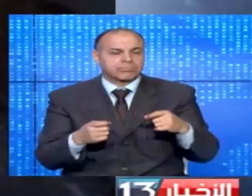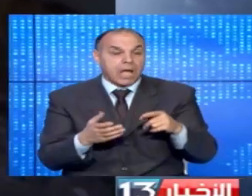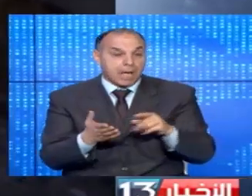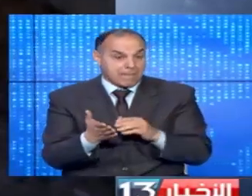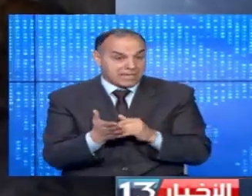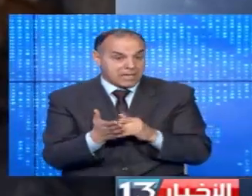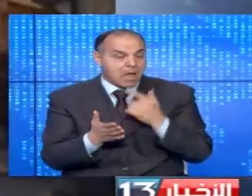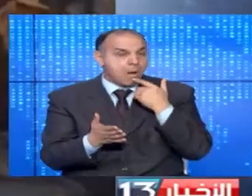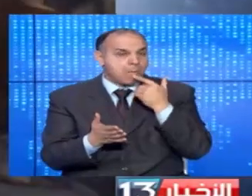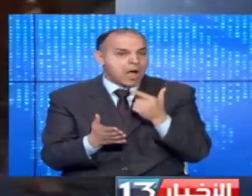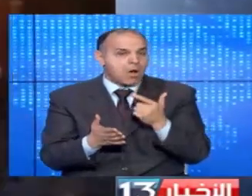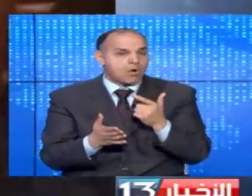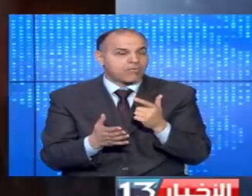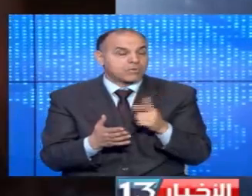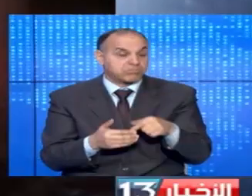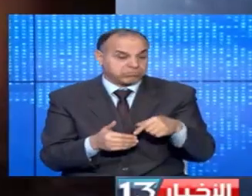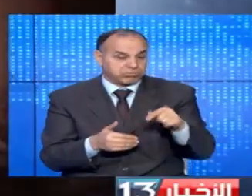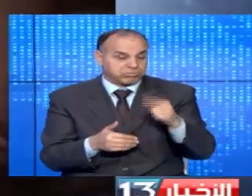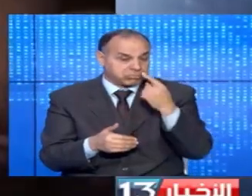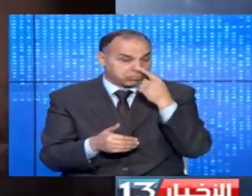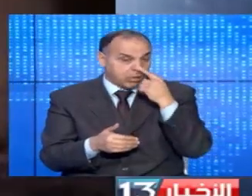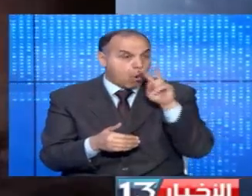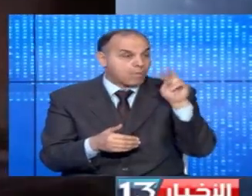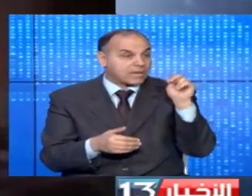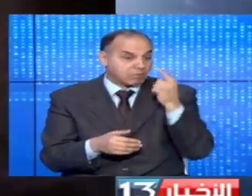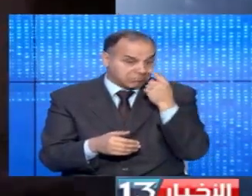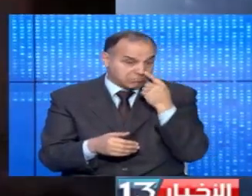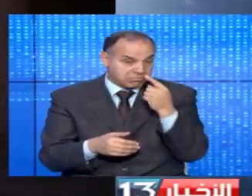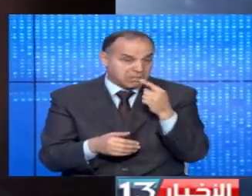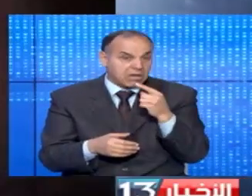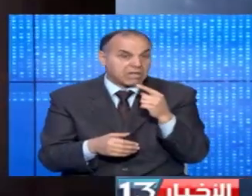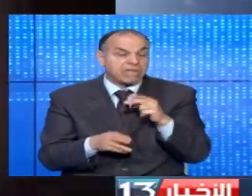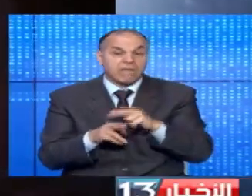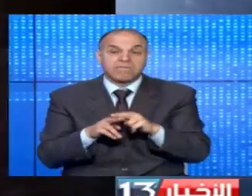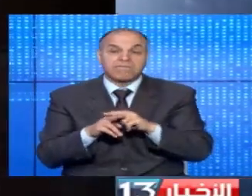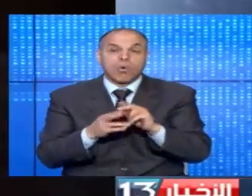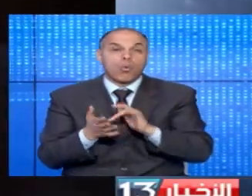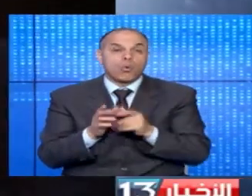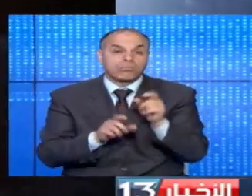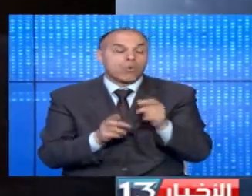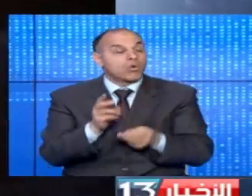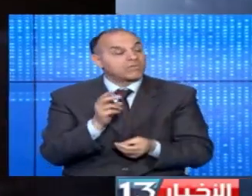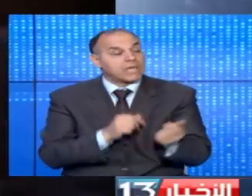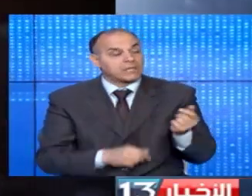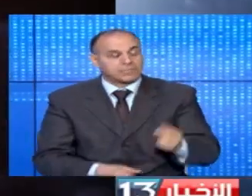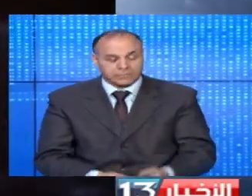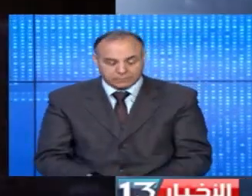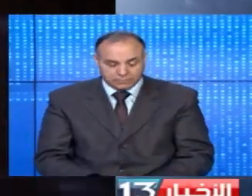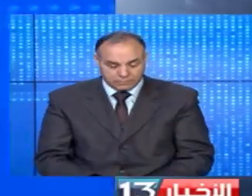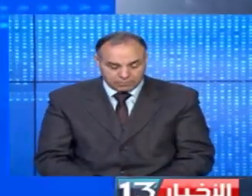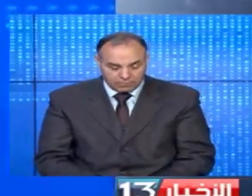المدينه التي باتت وفق الامم المتحده شبه خاليه من سكانها